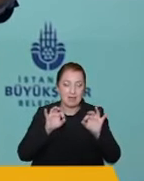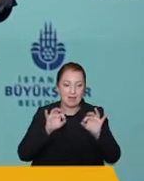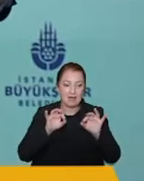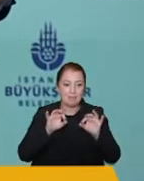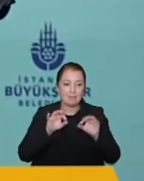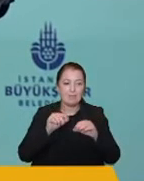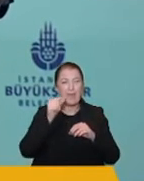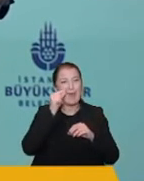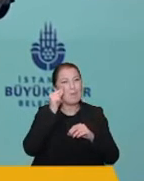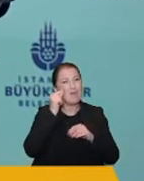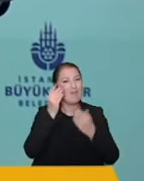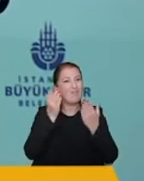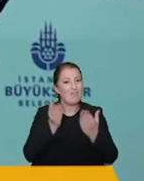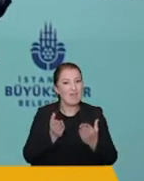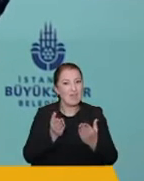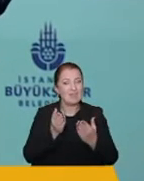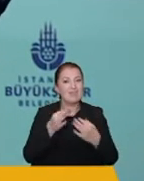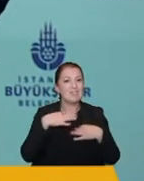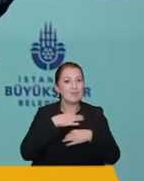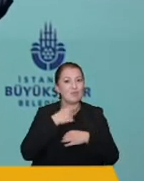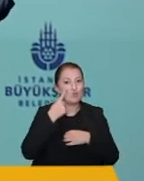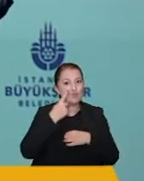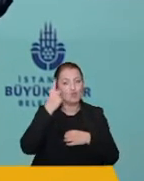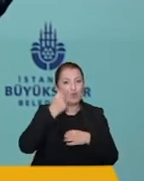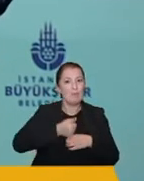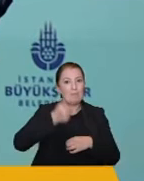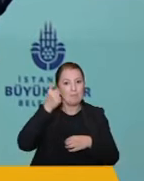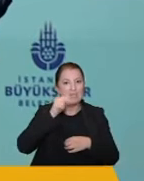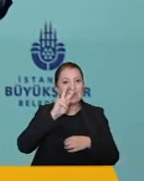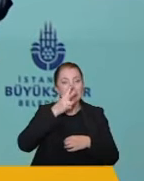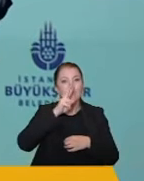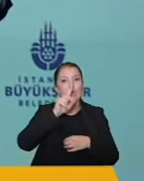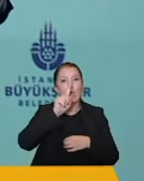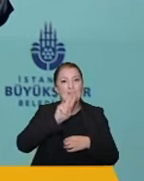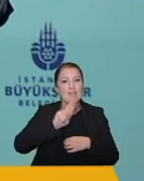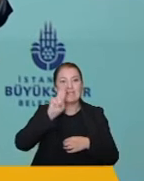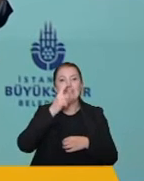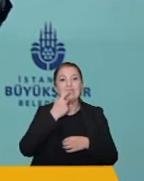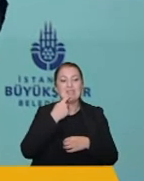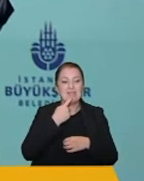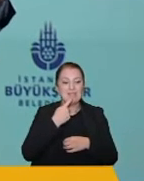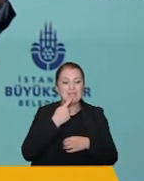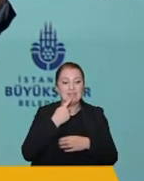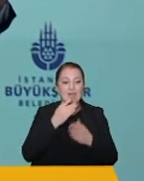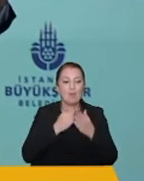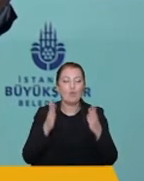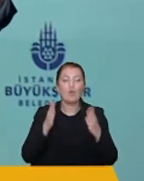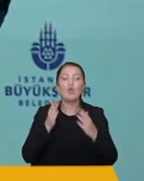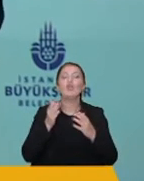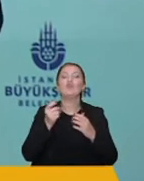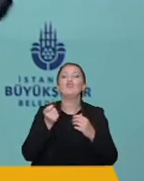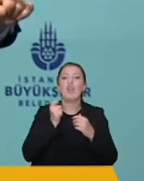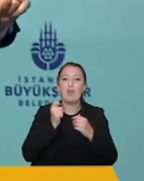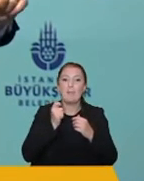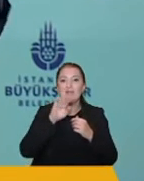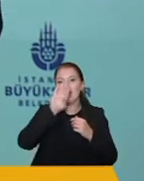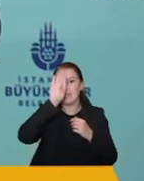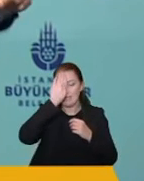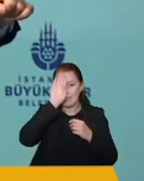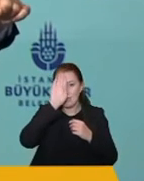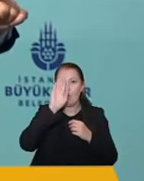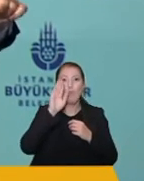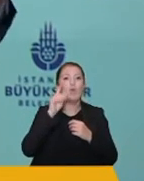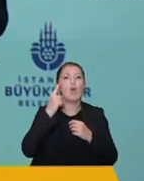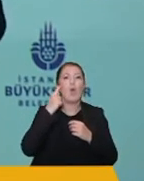Beyefendi, Sayın Cumhurbaşkanımız 2017 yılında Büyükçekmece'yi İstanbul'un